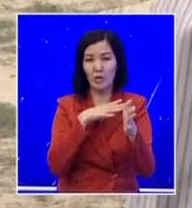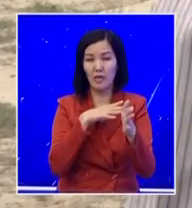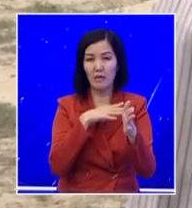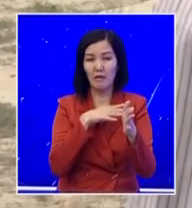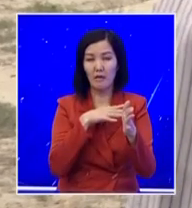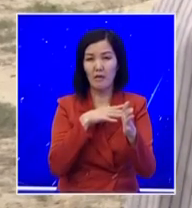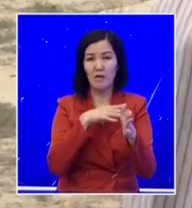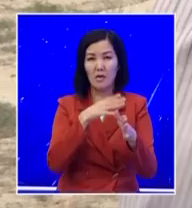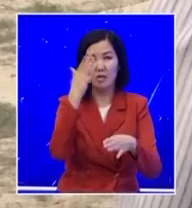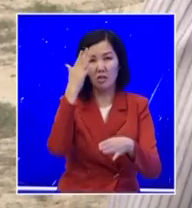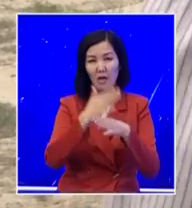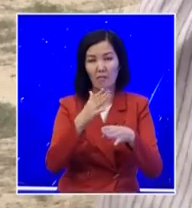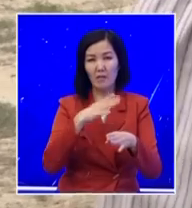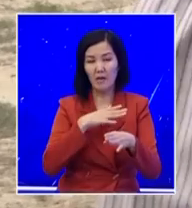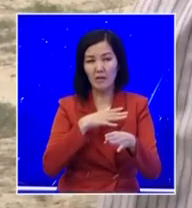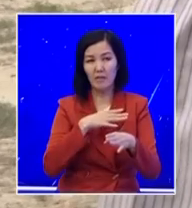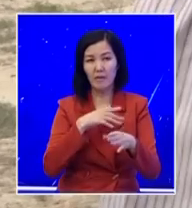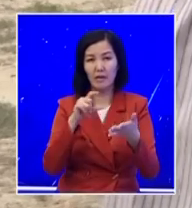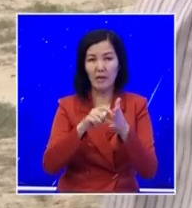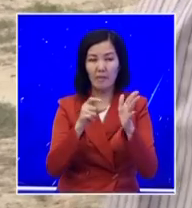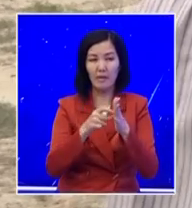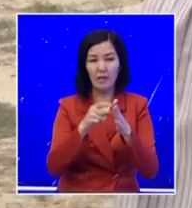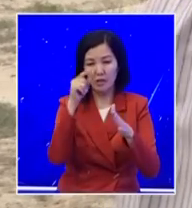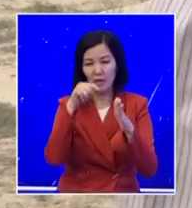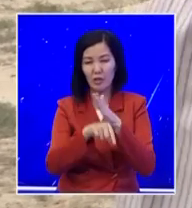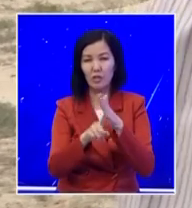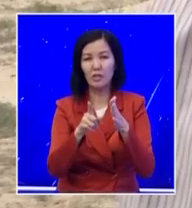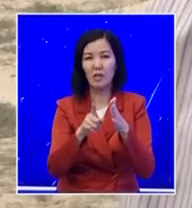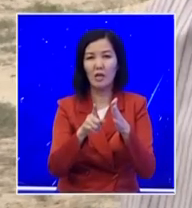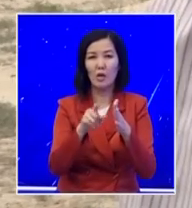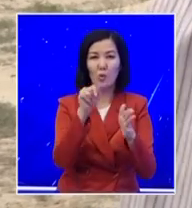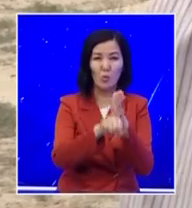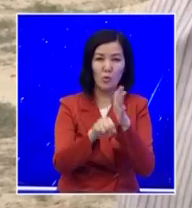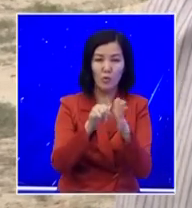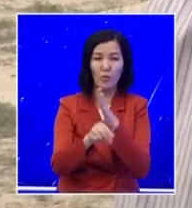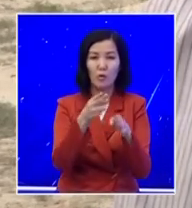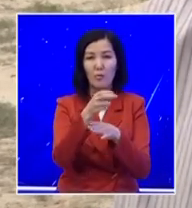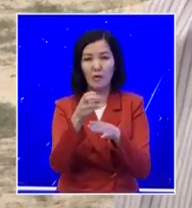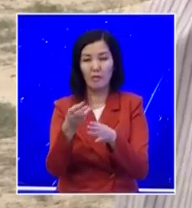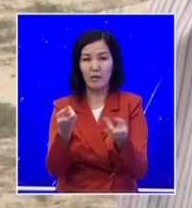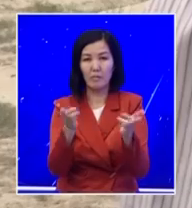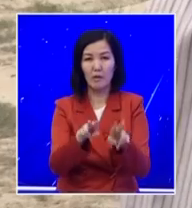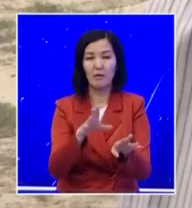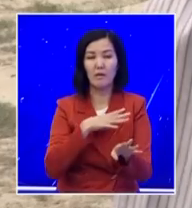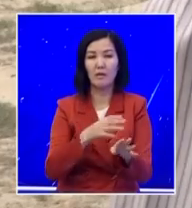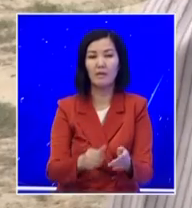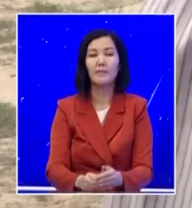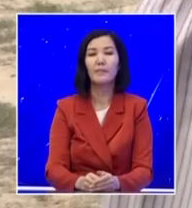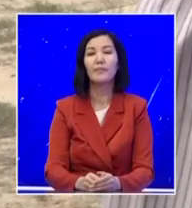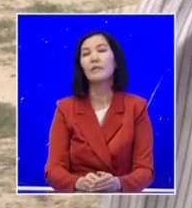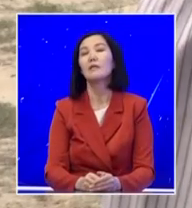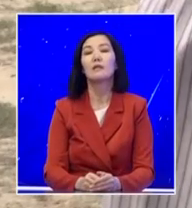оның шабылғаны бар дейді. Сонда кабинетті қазып қойып, ішінен ата берген деп айтатын әжелеріміз шетінен. Соны естігеніміз өзіміздің. Сонан кейін